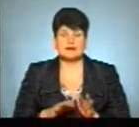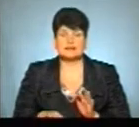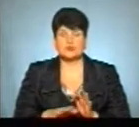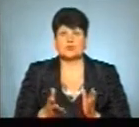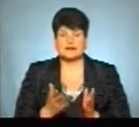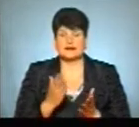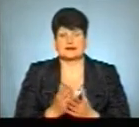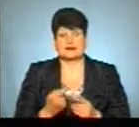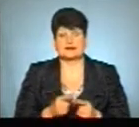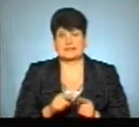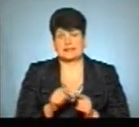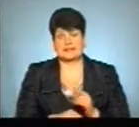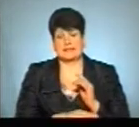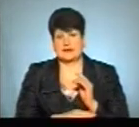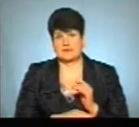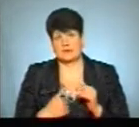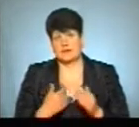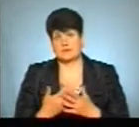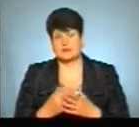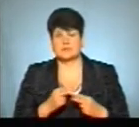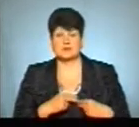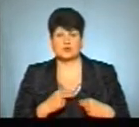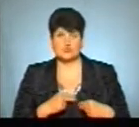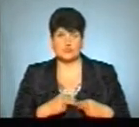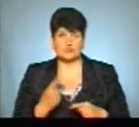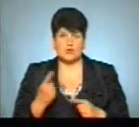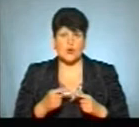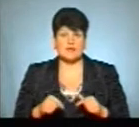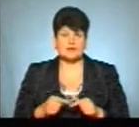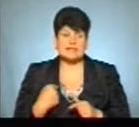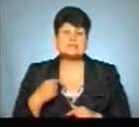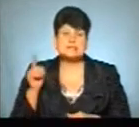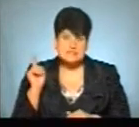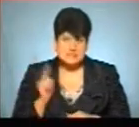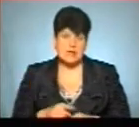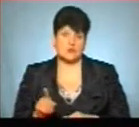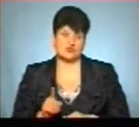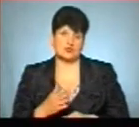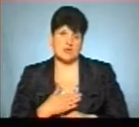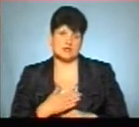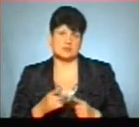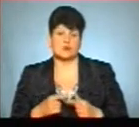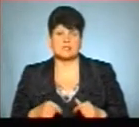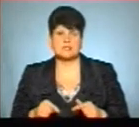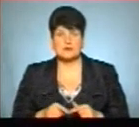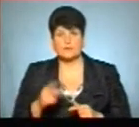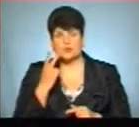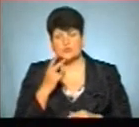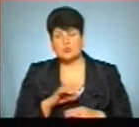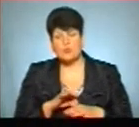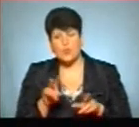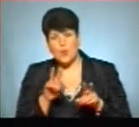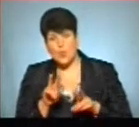знаходяться такі дерева. Я ось, наприклад, працюю в одній з організацій і знаю, що наша організація постійно проводить